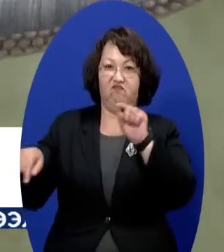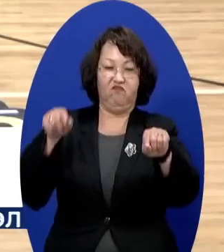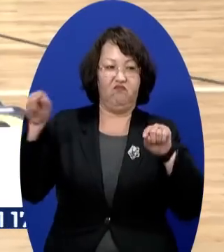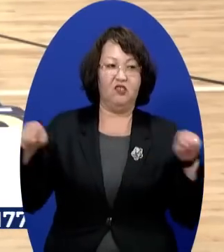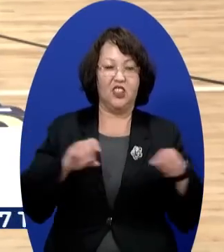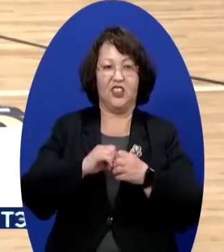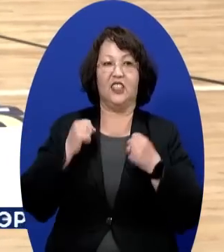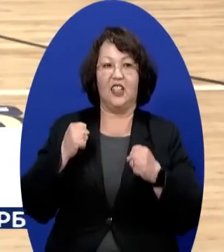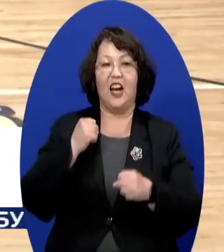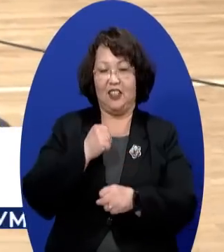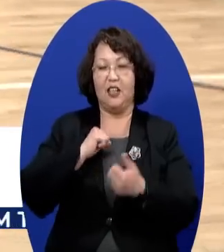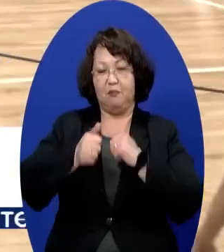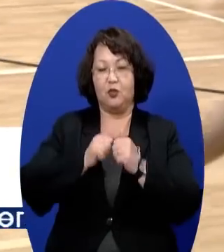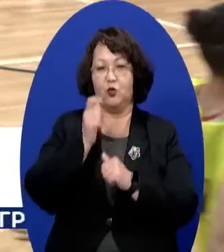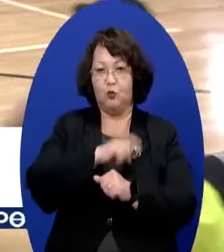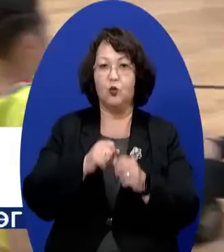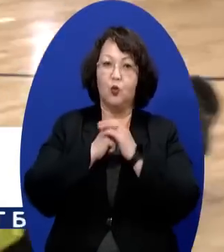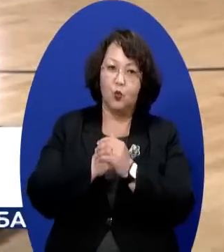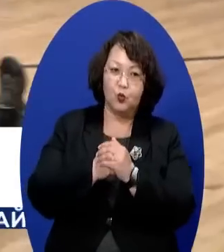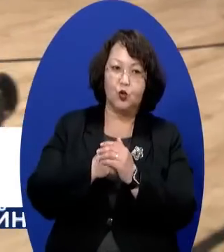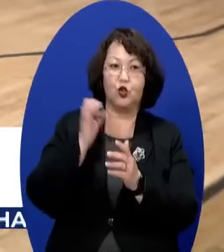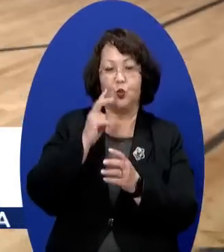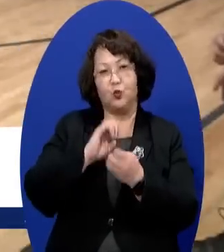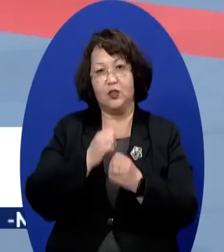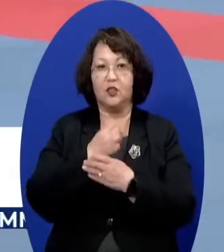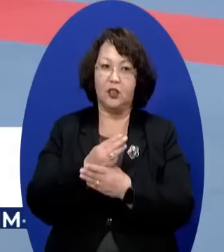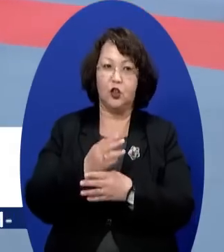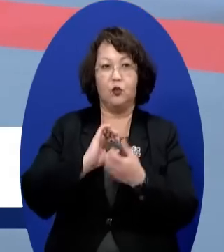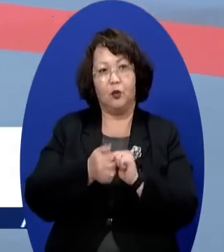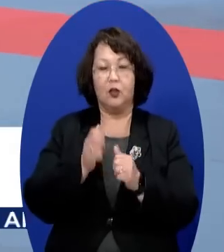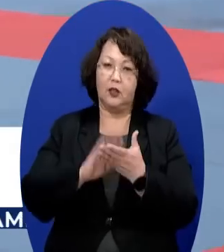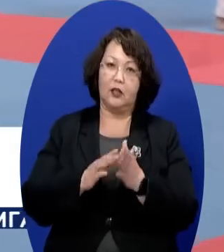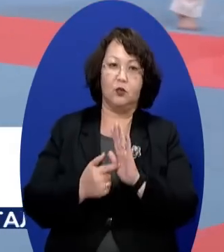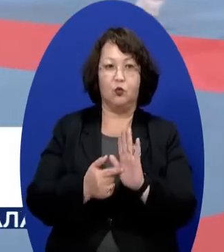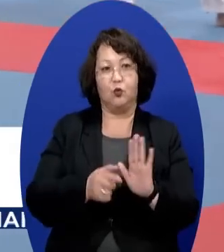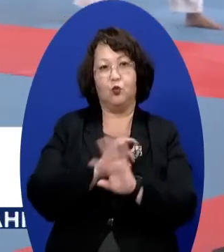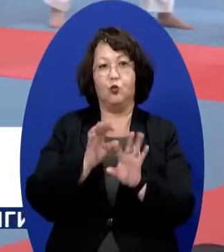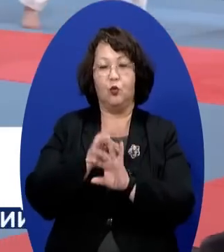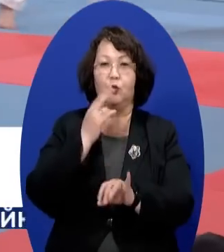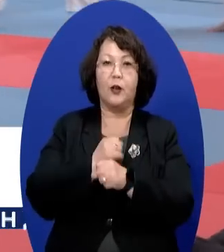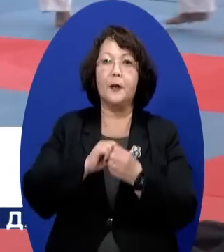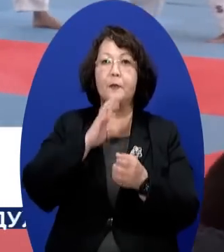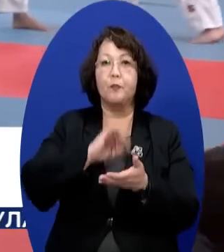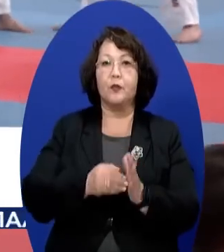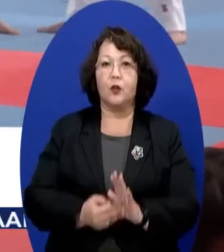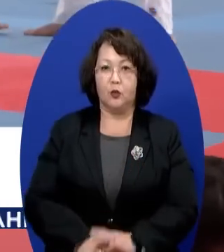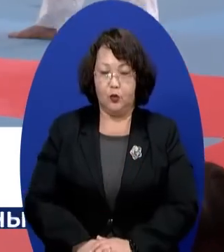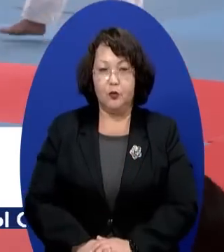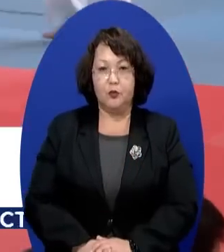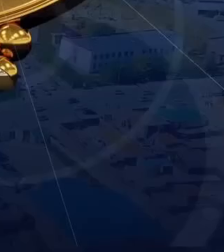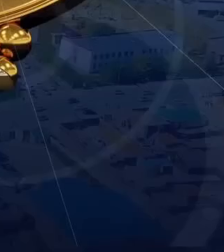үеэр тамирчдад хүндэтгэл үзүүлэх, шагнаж урамшуулах, иргэд олон нийтэд спортыг таниулан сурчлах олон үйл ажиллагааг явуулахар төлөвлөжээ.